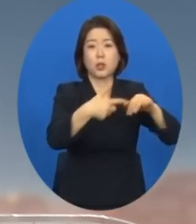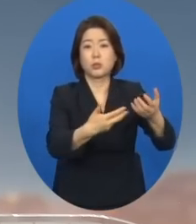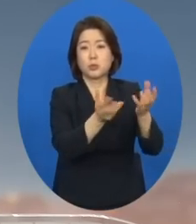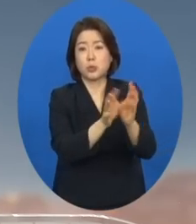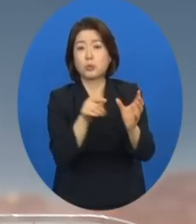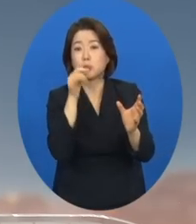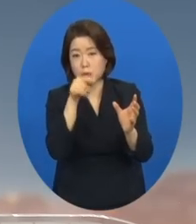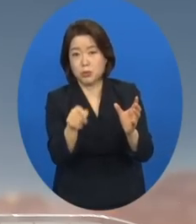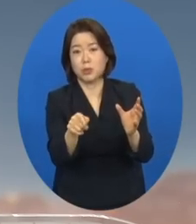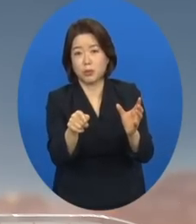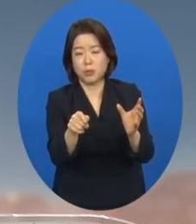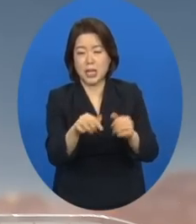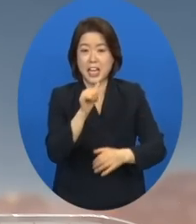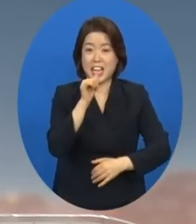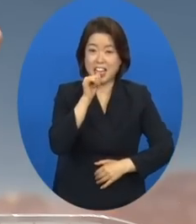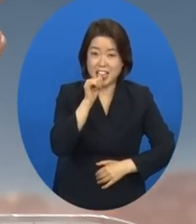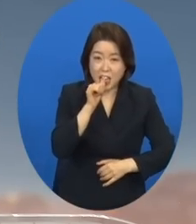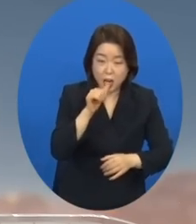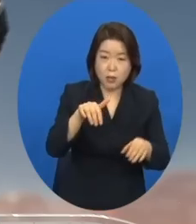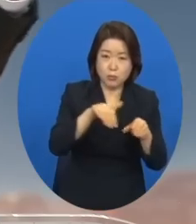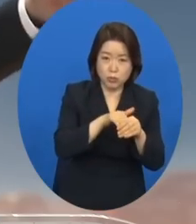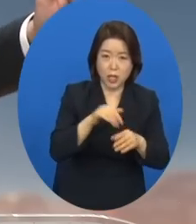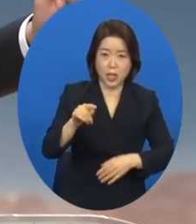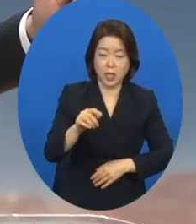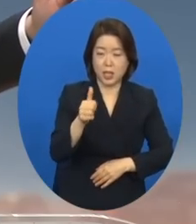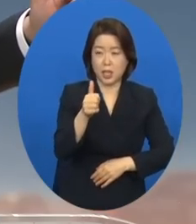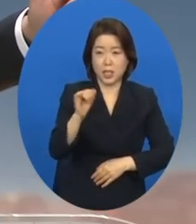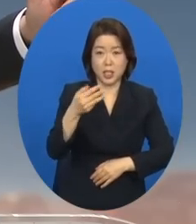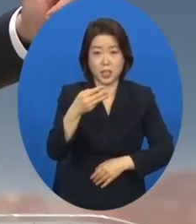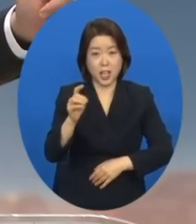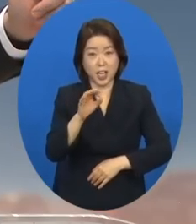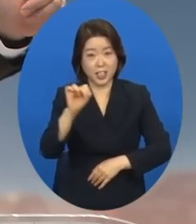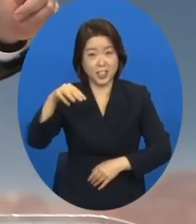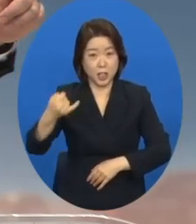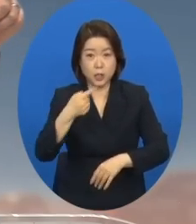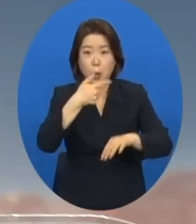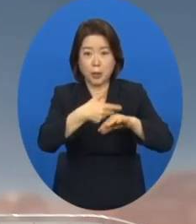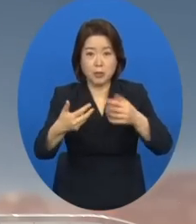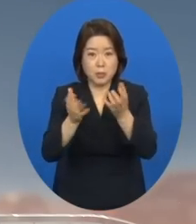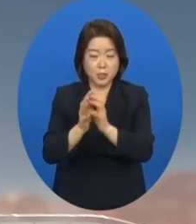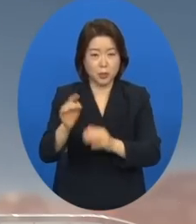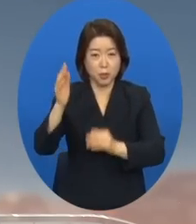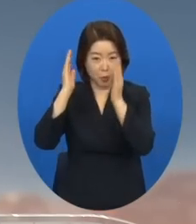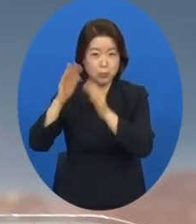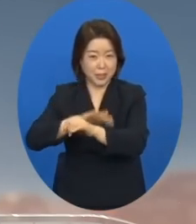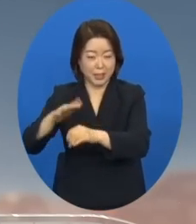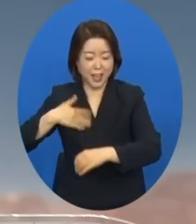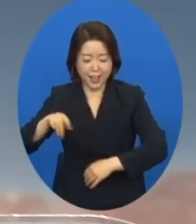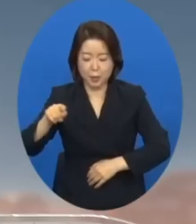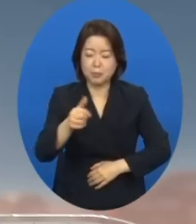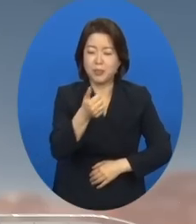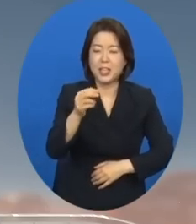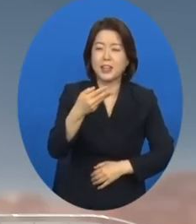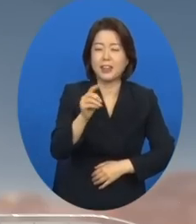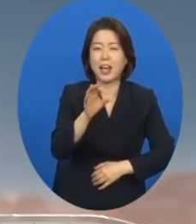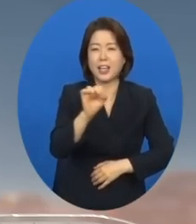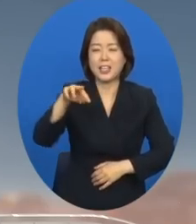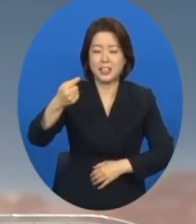속이 철기문명 그 일반 역사에는 히타이트 민족 공부하신 분들 좀 아실 거예요